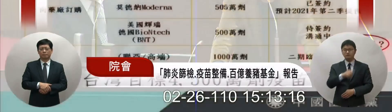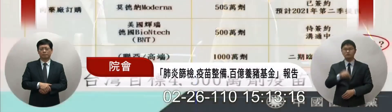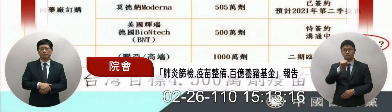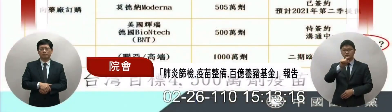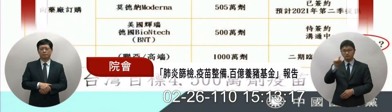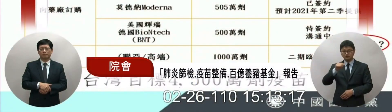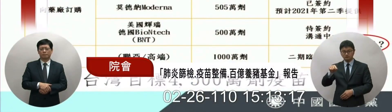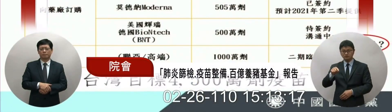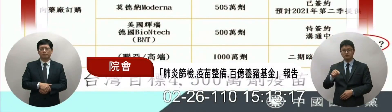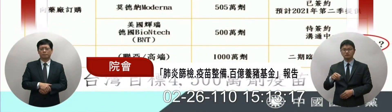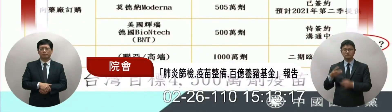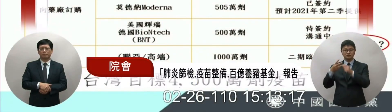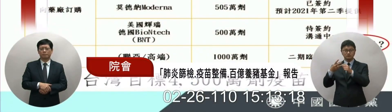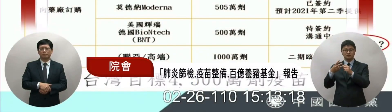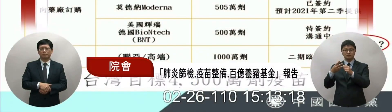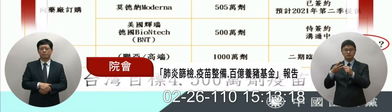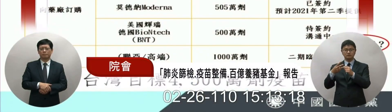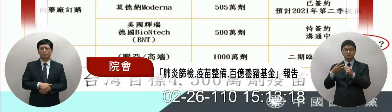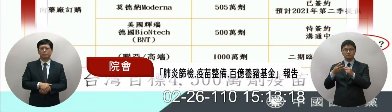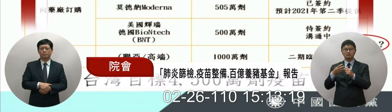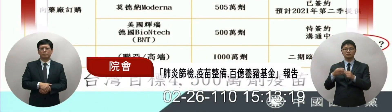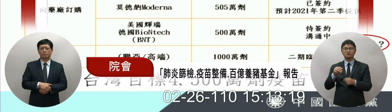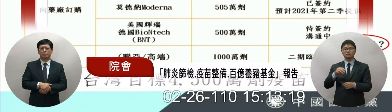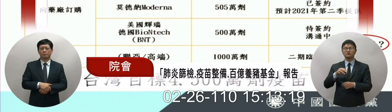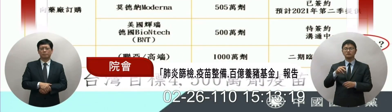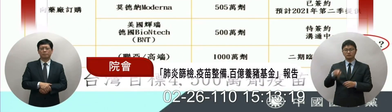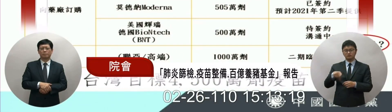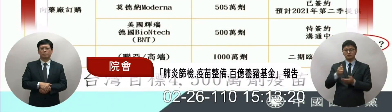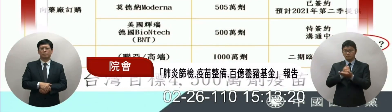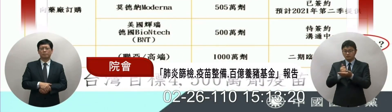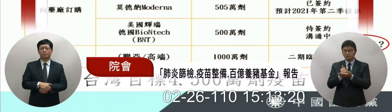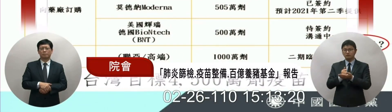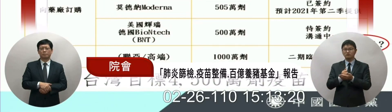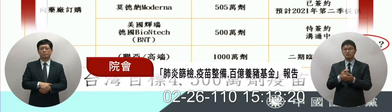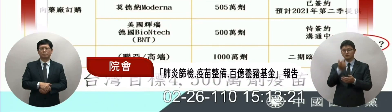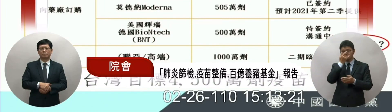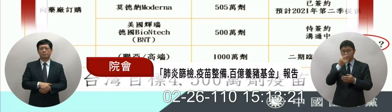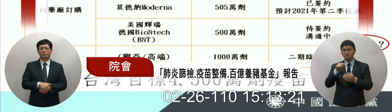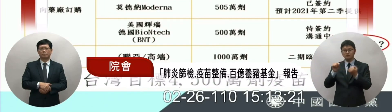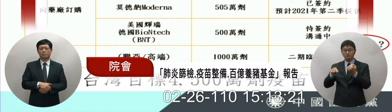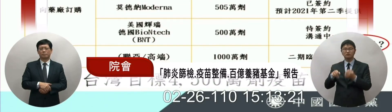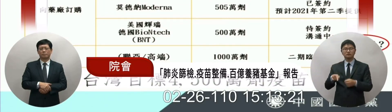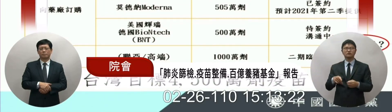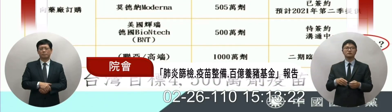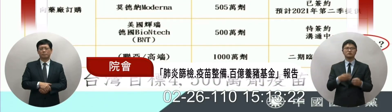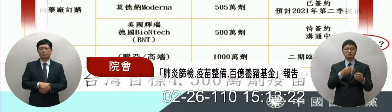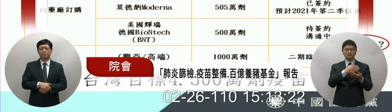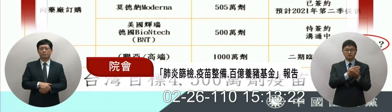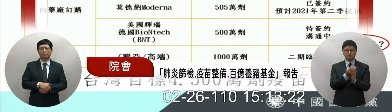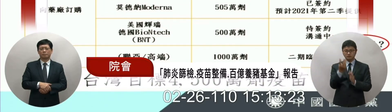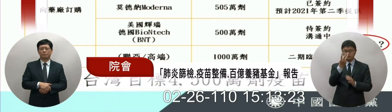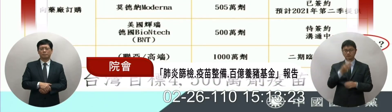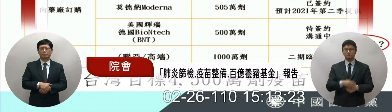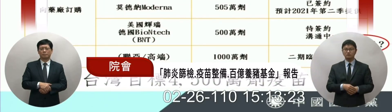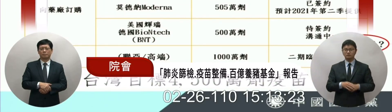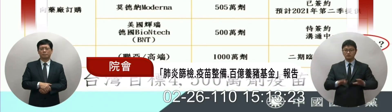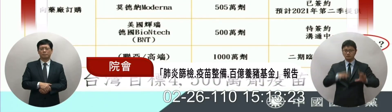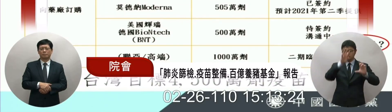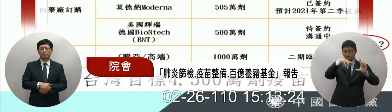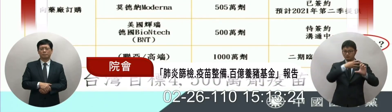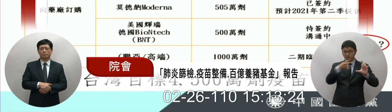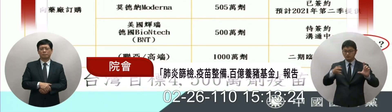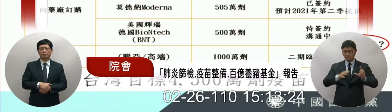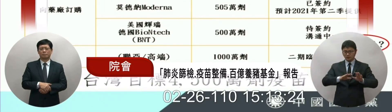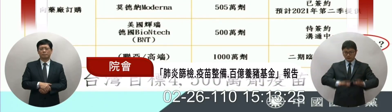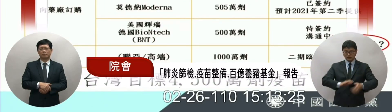的，还有包括莫德纳的。但是现在比较确定的，你看这个我列了这个表，最确定